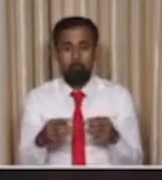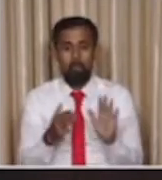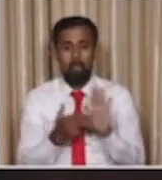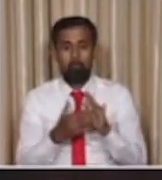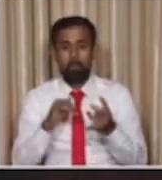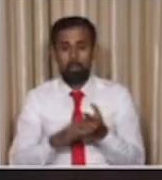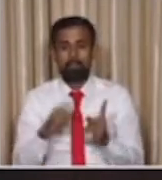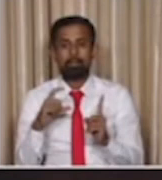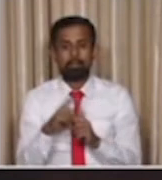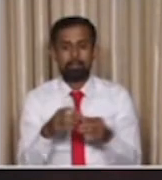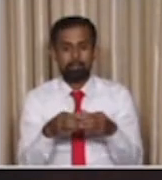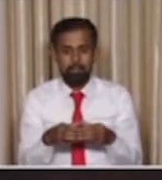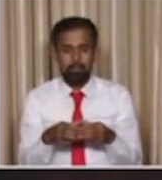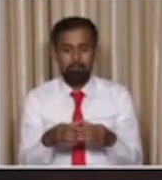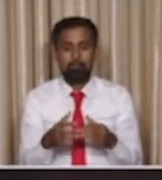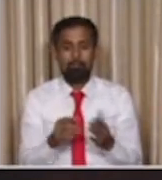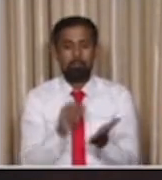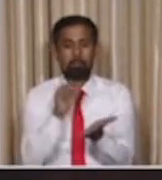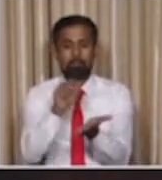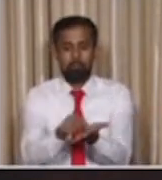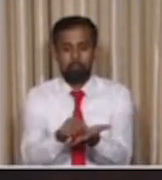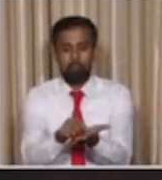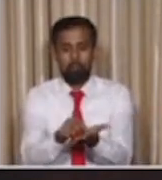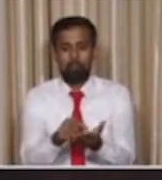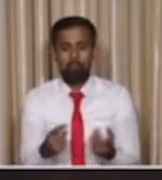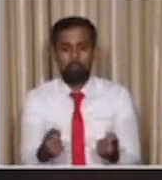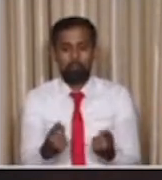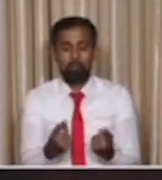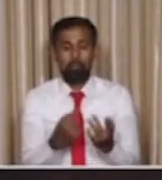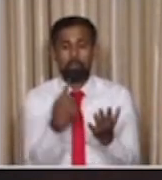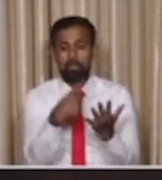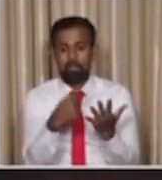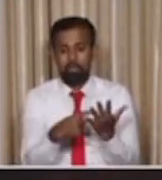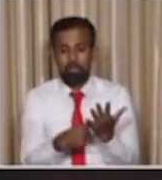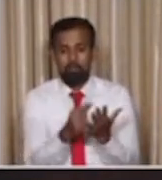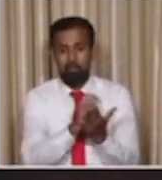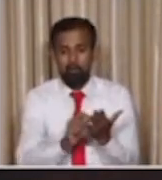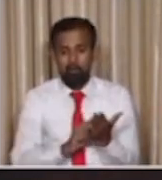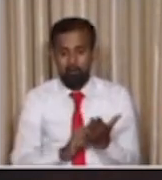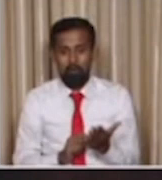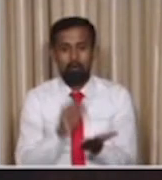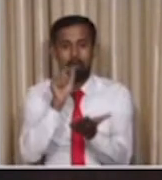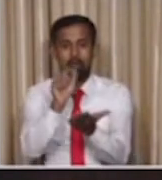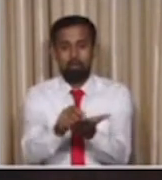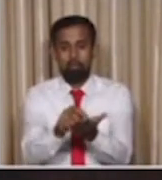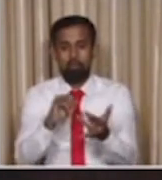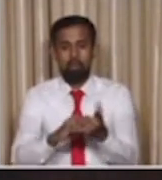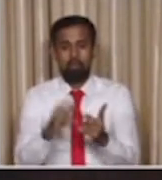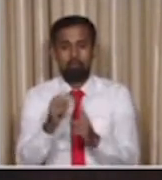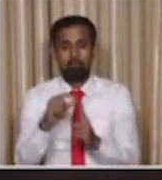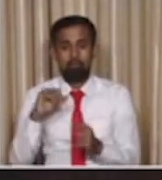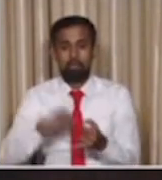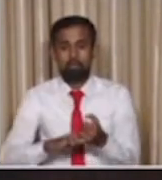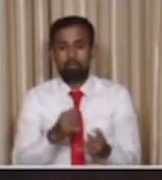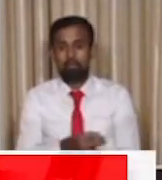MSD අවශ්‍ය ද්‍රව්‍ය හා ප්‍රමාණයන් ඇනුම් කිරීමේදී අවශ්‍යතා ලේඛනය සකස් කර ඇනුම කිරීමට SPS එකත